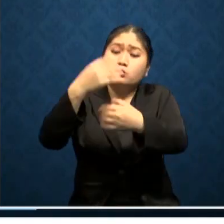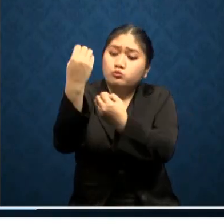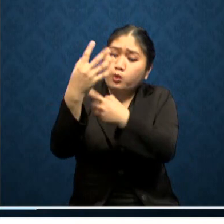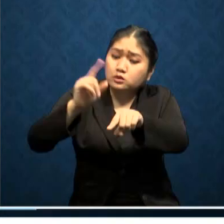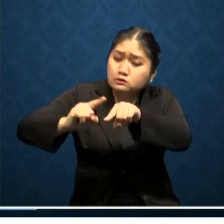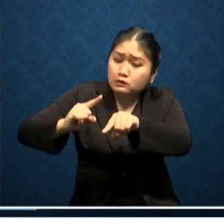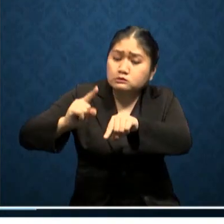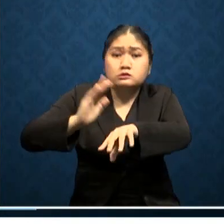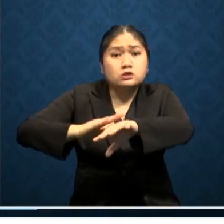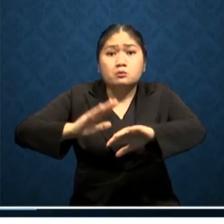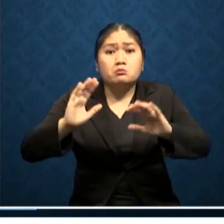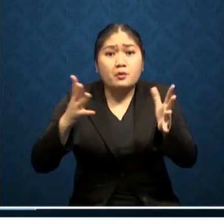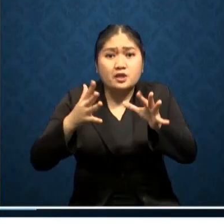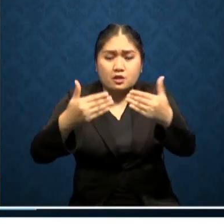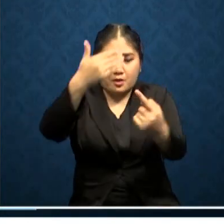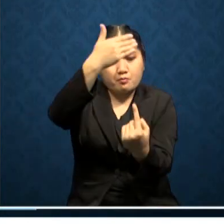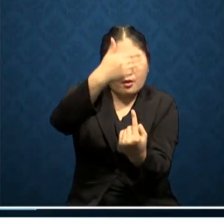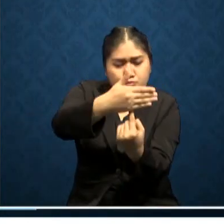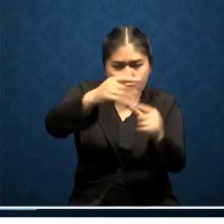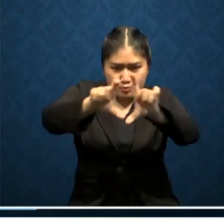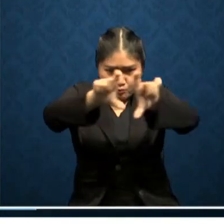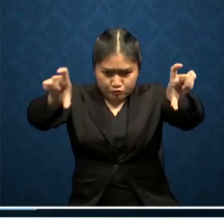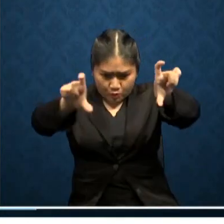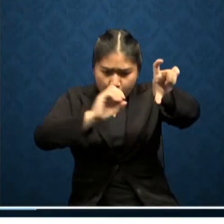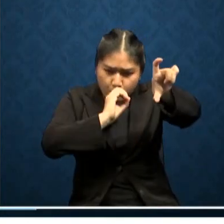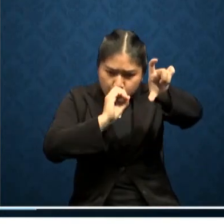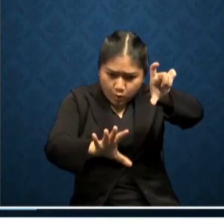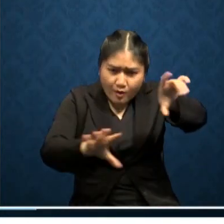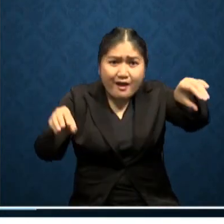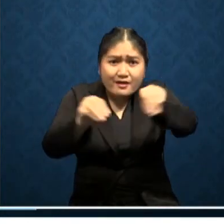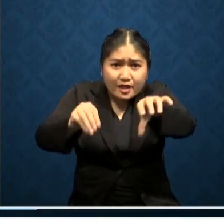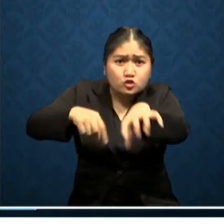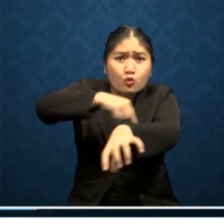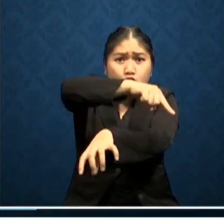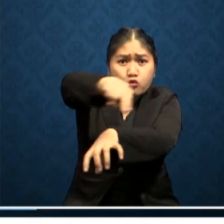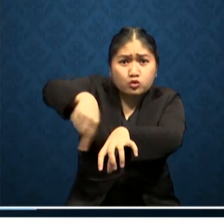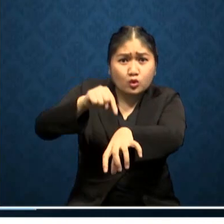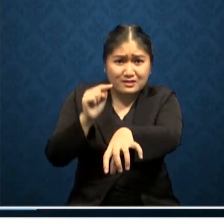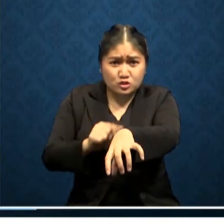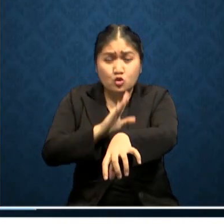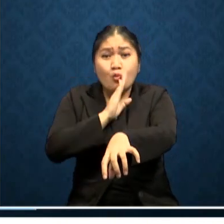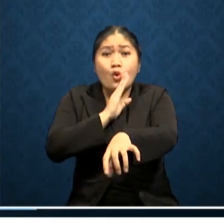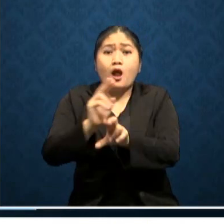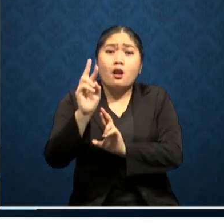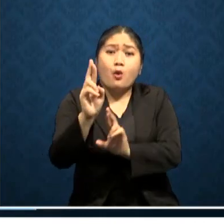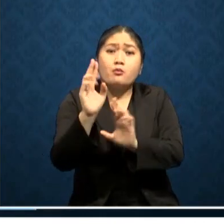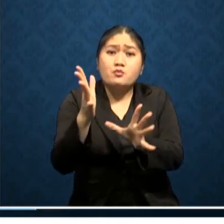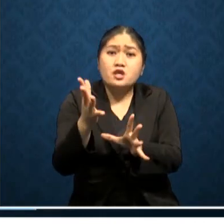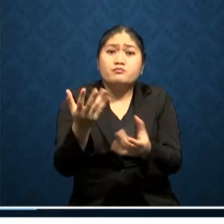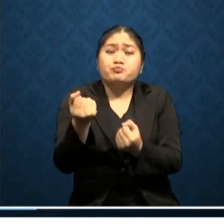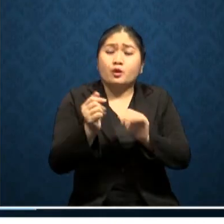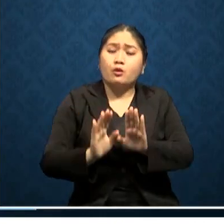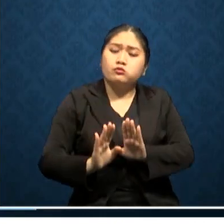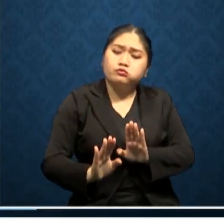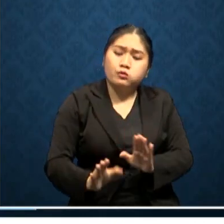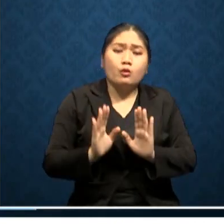าจะบอกระยะไลว่าตรงบเวยนตรนี้ สิ่งที่จะเกิอุบาเหตร